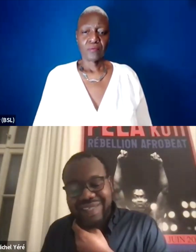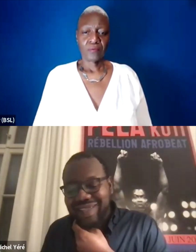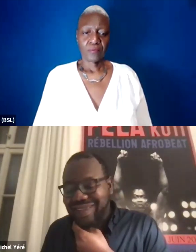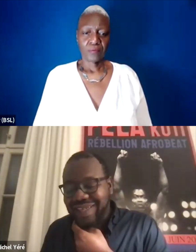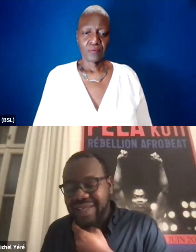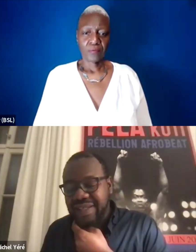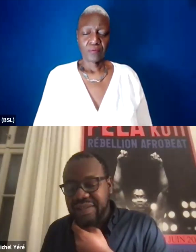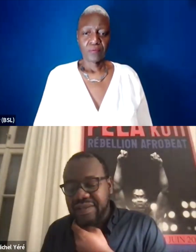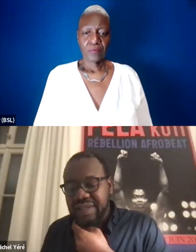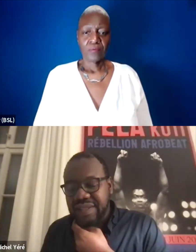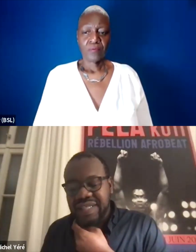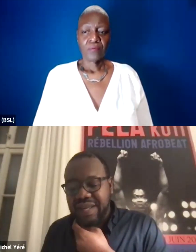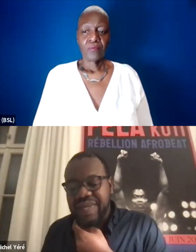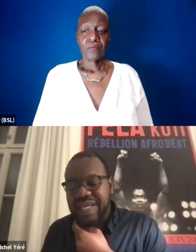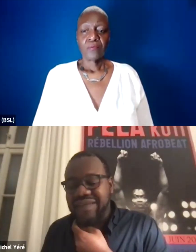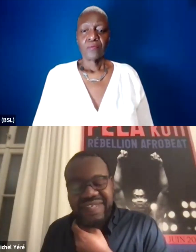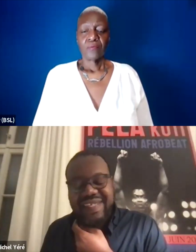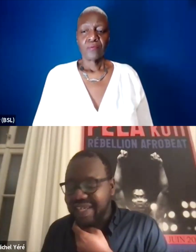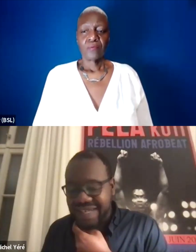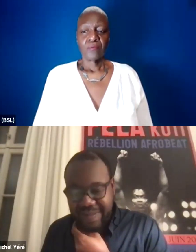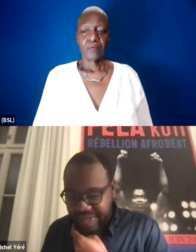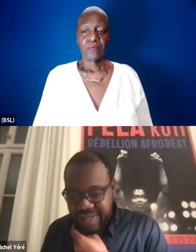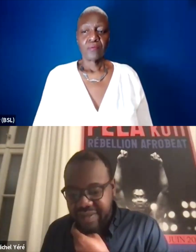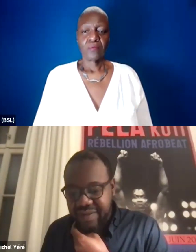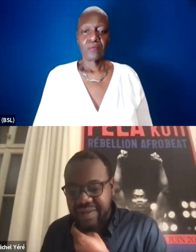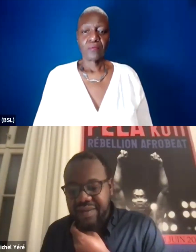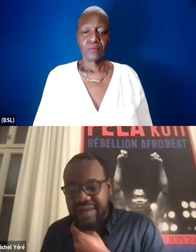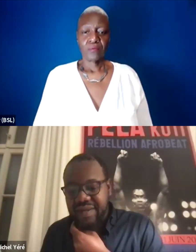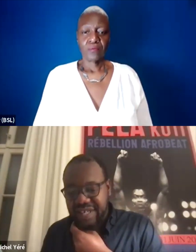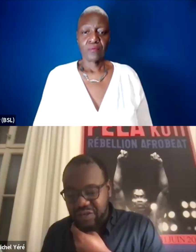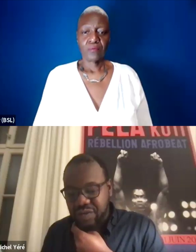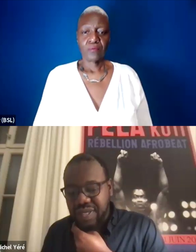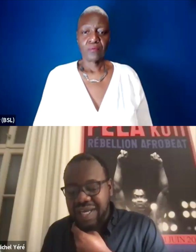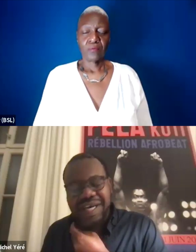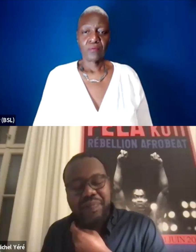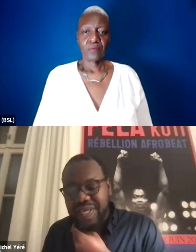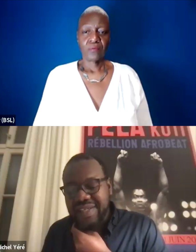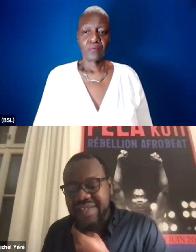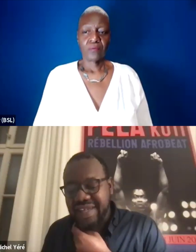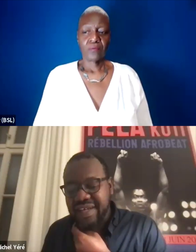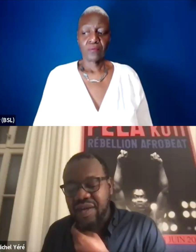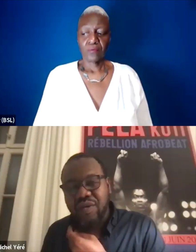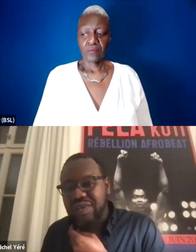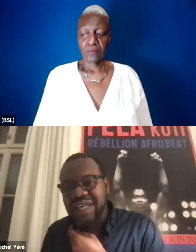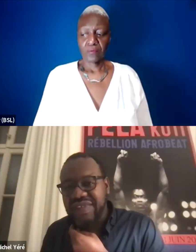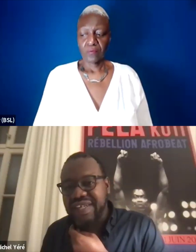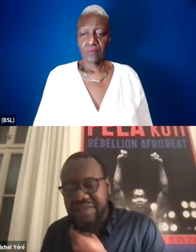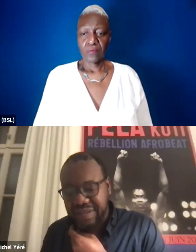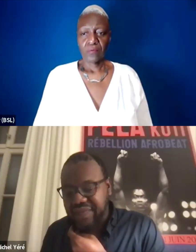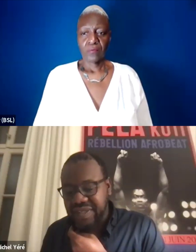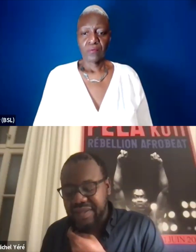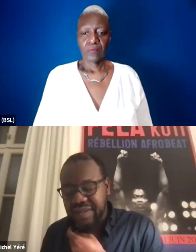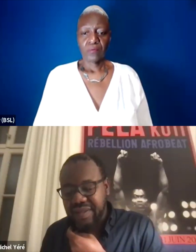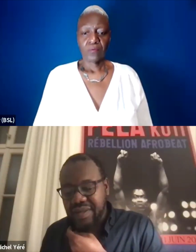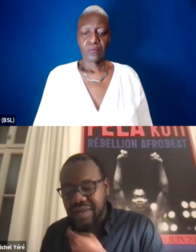m'avait déjà taillé. J'allais mettre la vie sans guébet. Gazon, en plein zinzin, on dirait visage